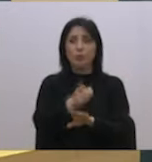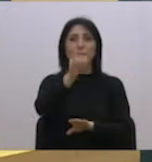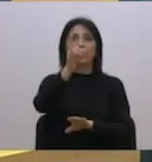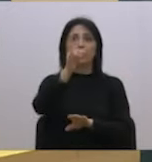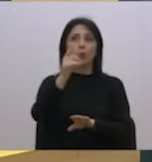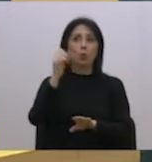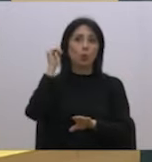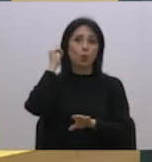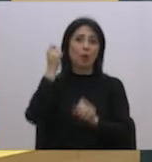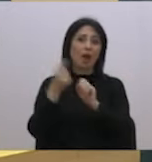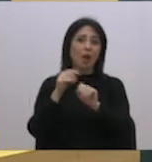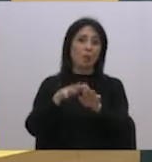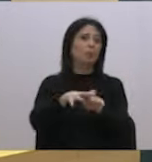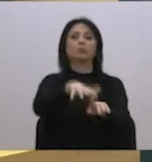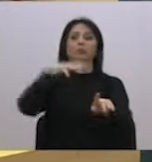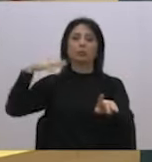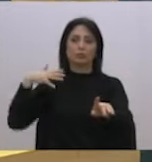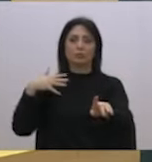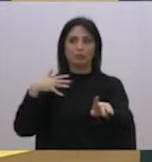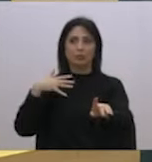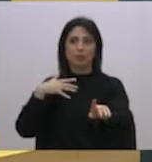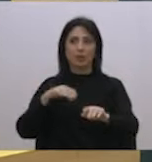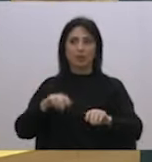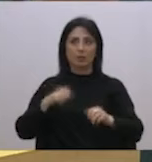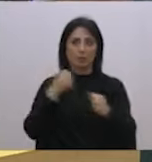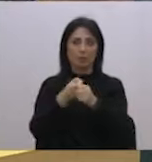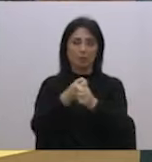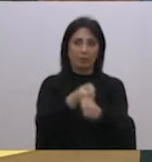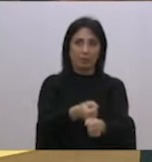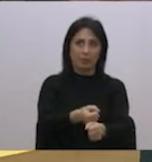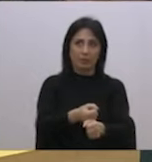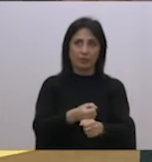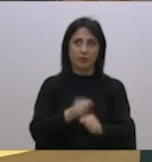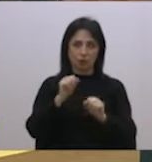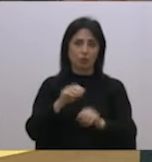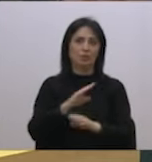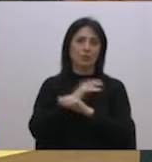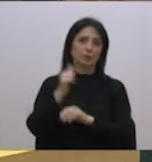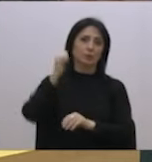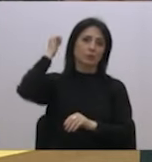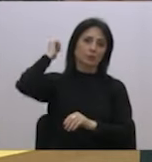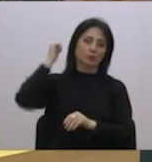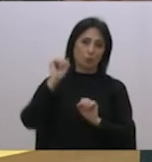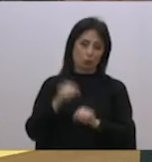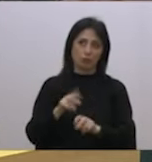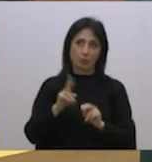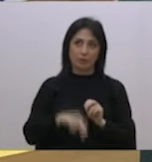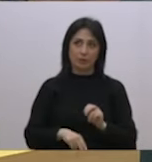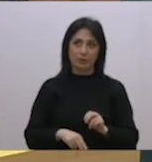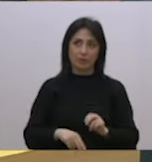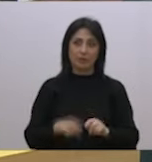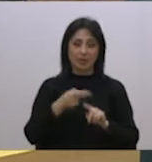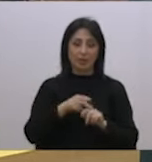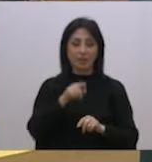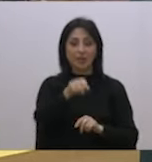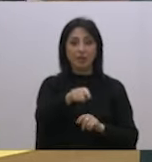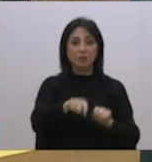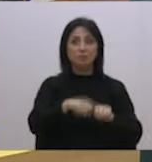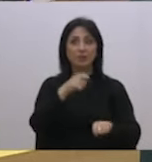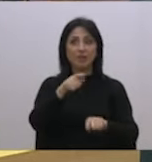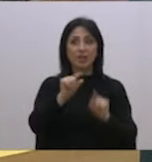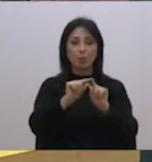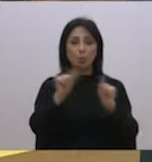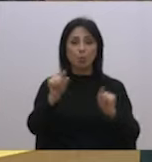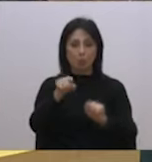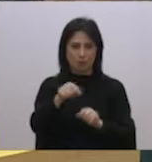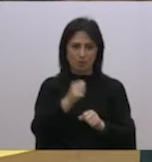Ucan gamoițu, eu sunt în otri cuti mancani, zdam trăgada și elba, hataluri și se dechită zdam trăgada. Amitom, ez muhli și noi